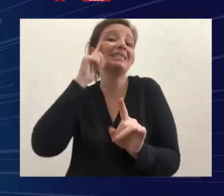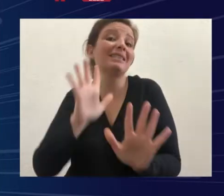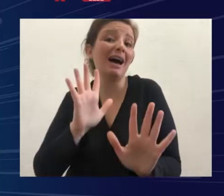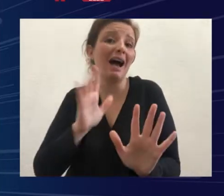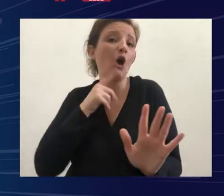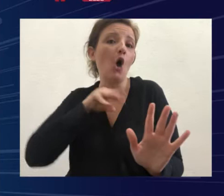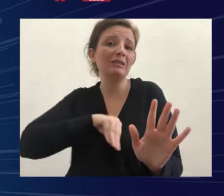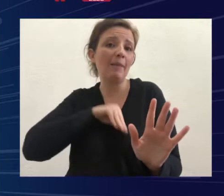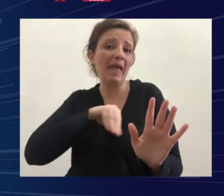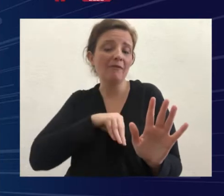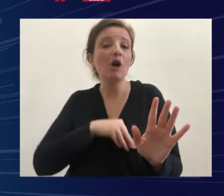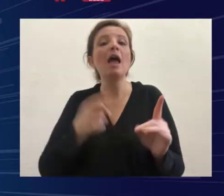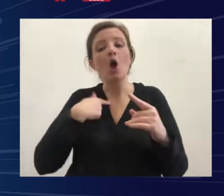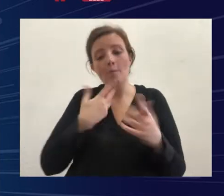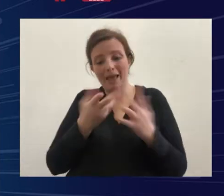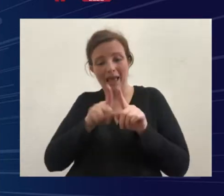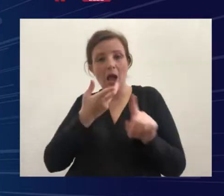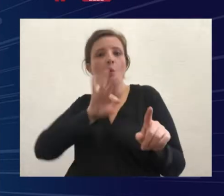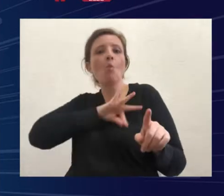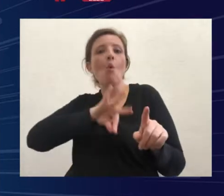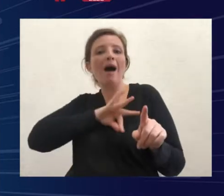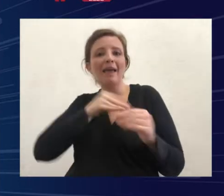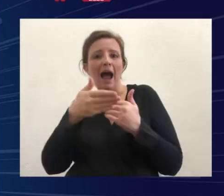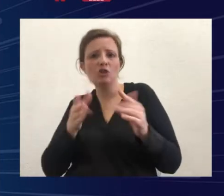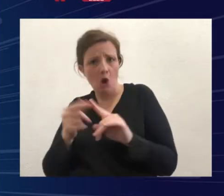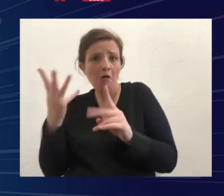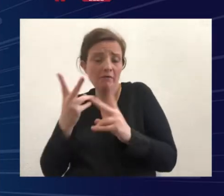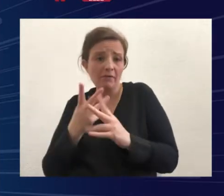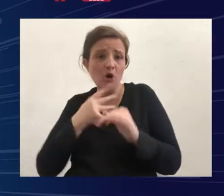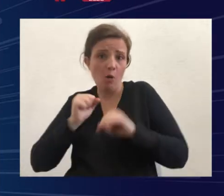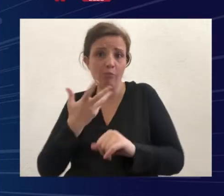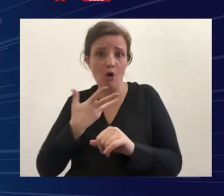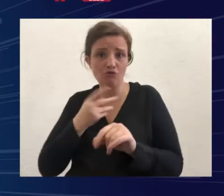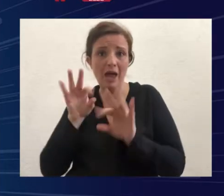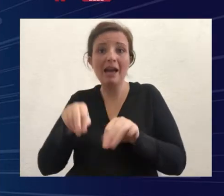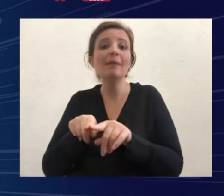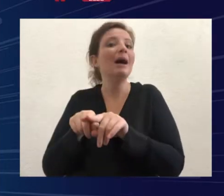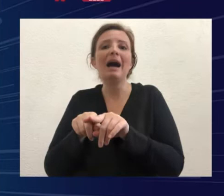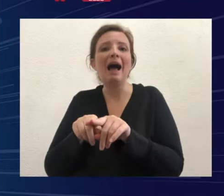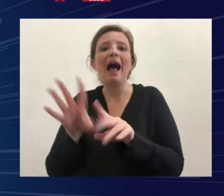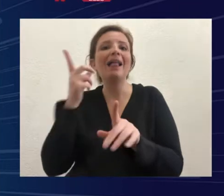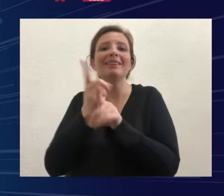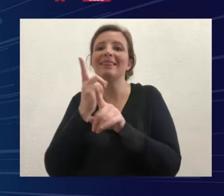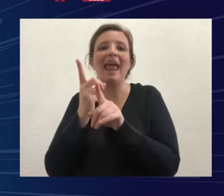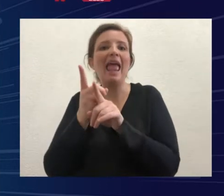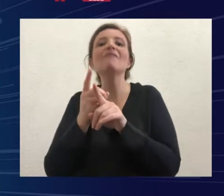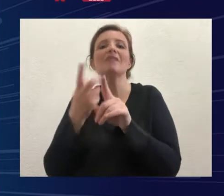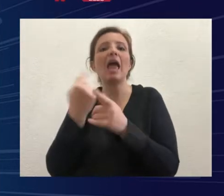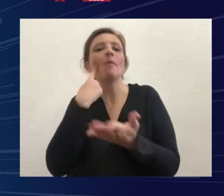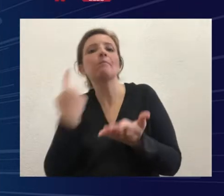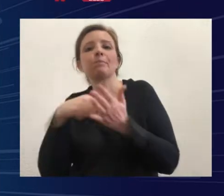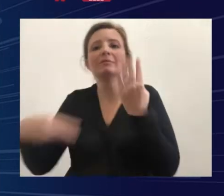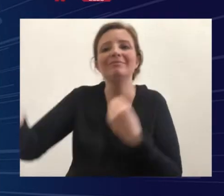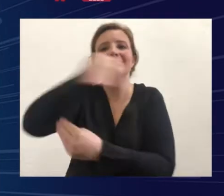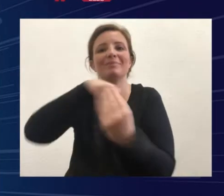dovrà sapere che il margine di profitto che dovesse anche conseguire nell'esercizio della sua attività dovrà